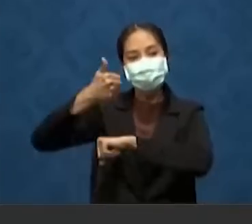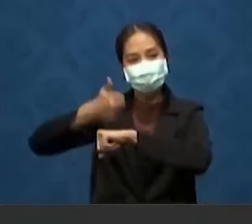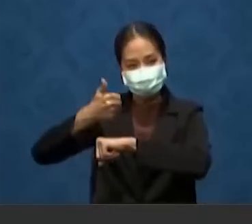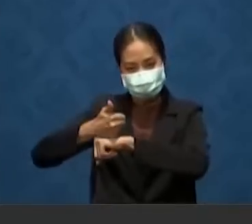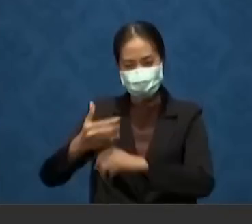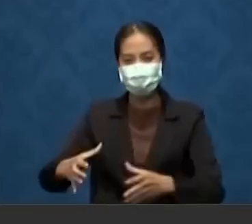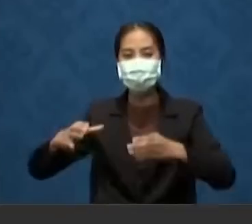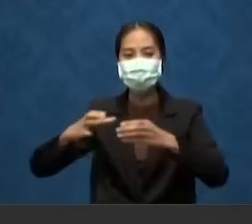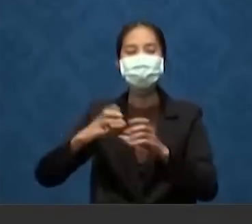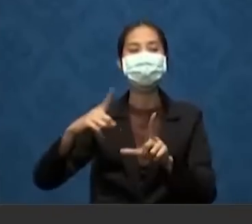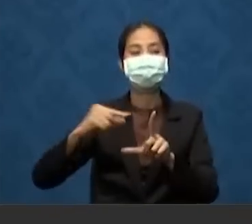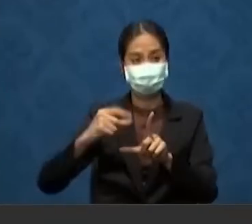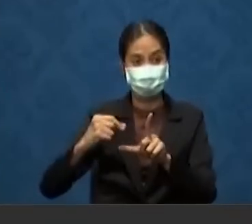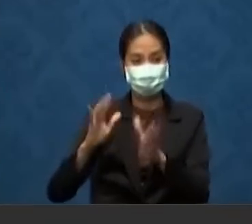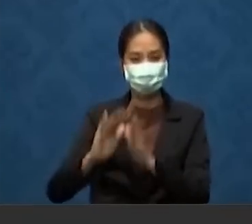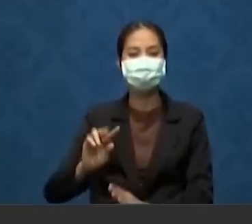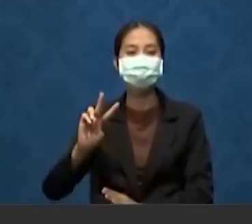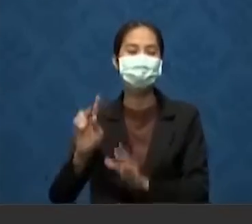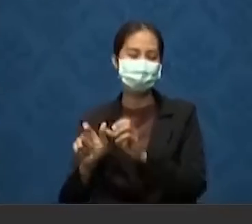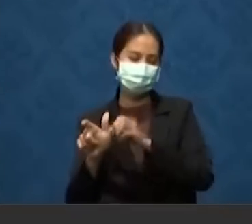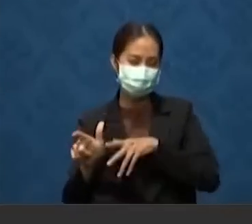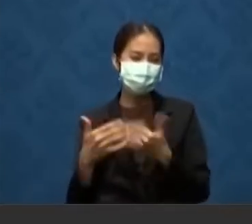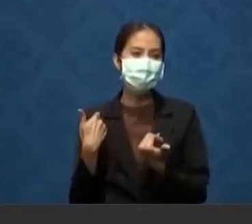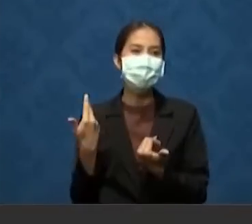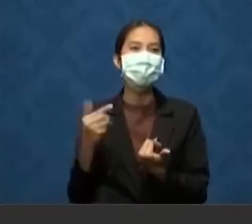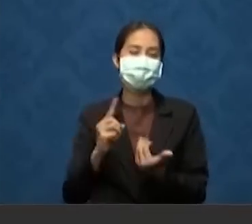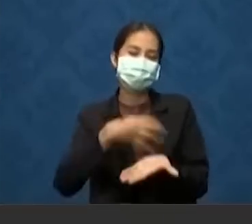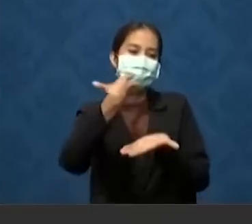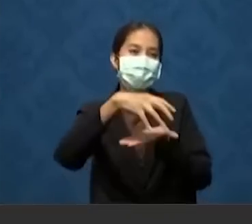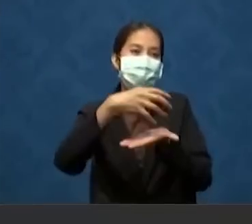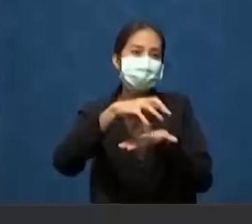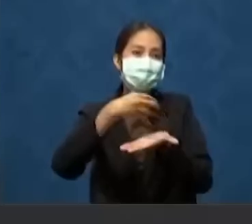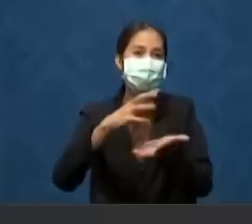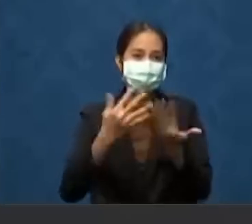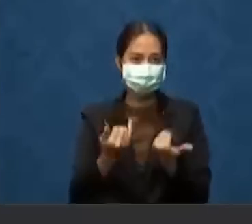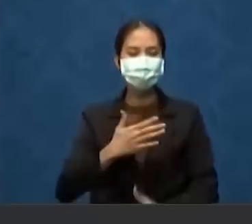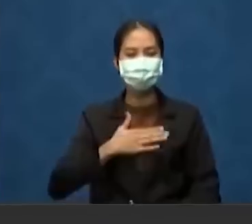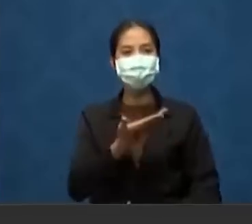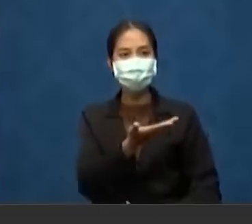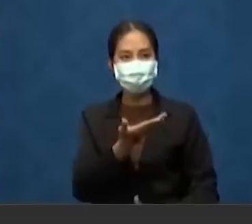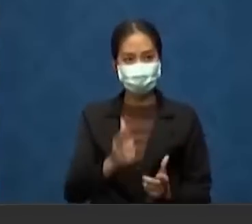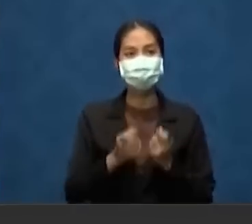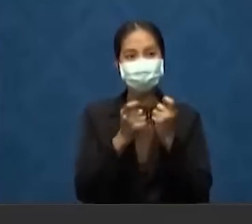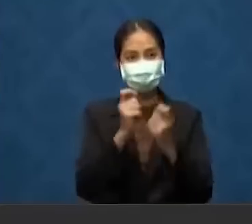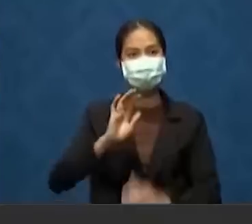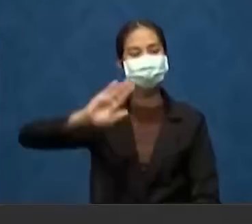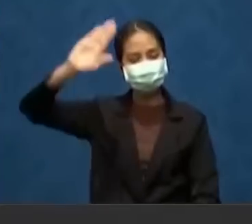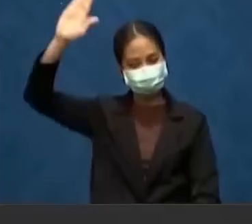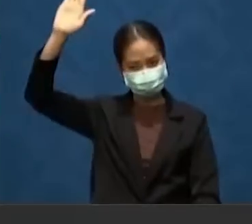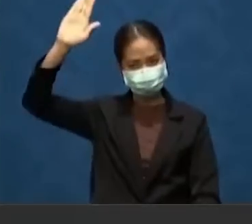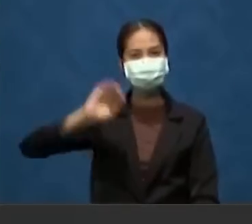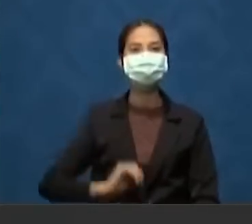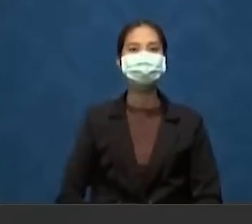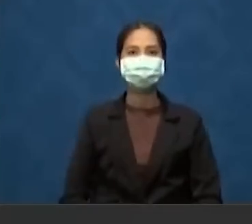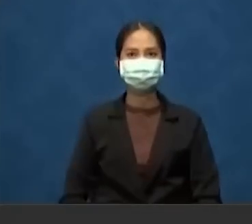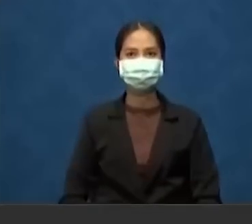ิรัษในฝ่ดหน้า ใทระณะพุธน่าสั amo็จะเปผู้เสนอ ในรเอยดต่ไปผมขอยาิที่ประชุมขอผู้กบรองสิ่ที่ผม